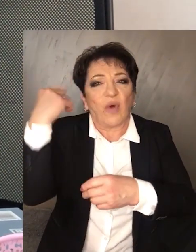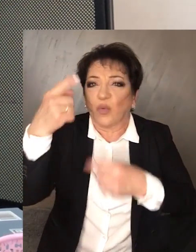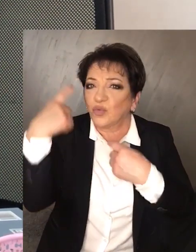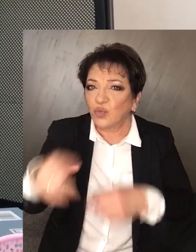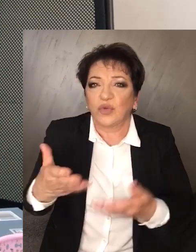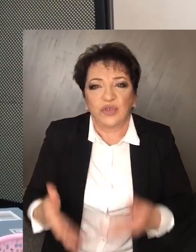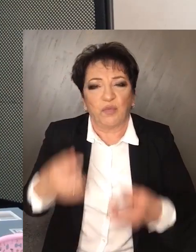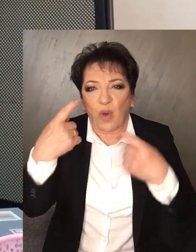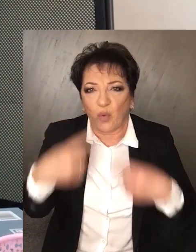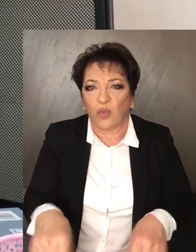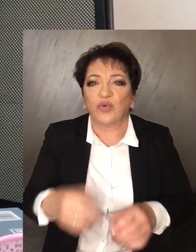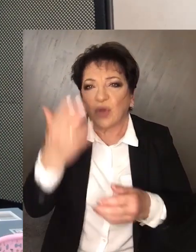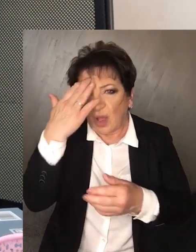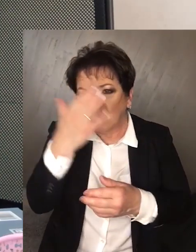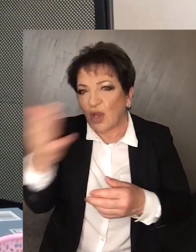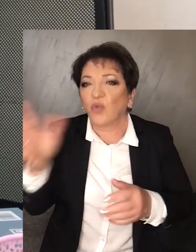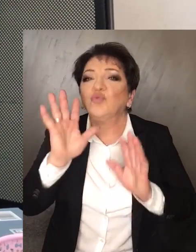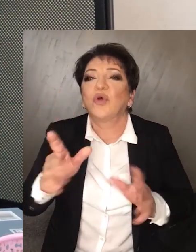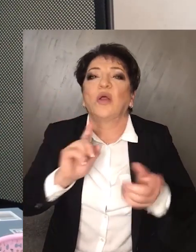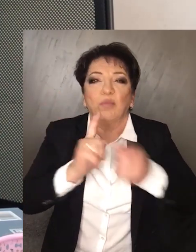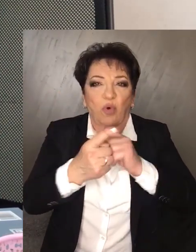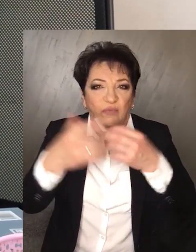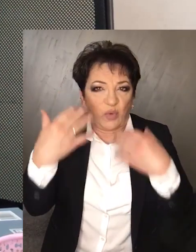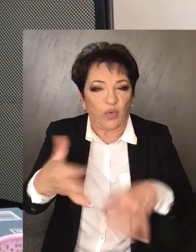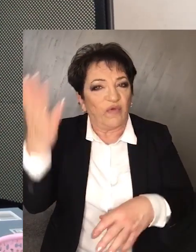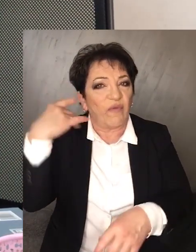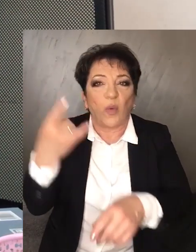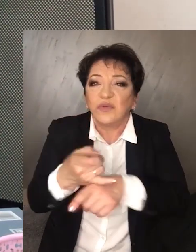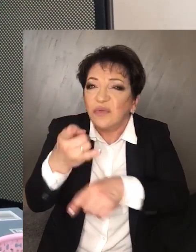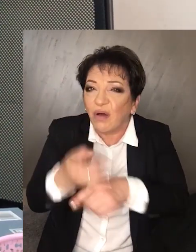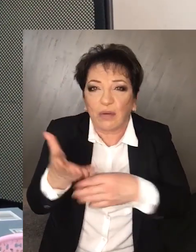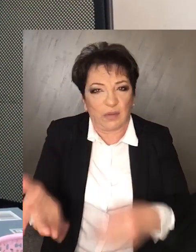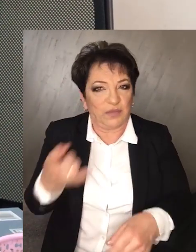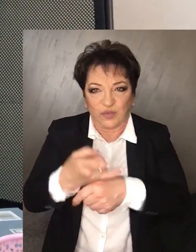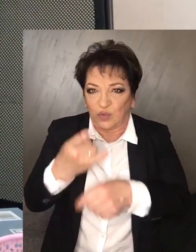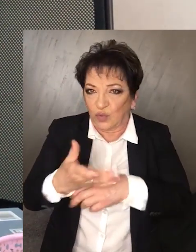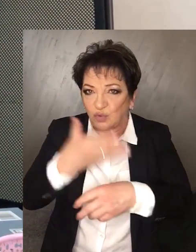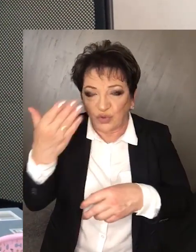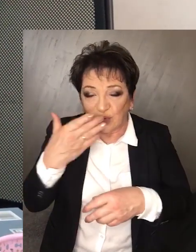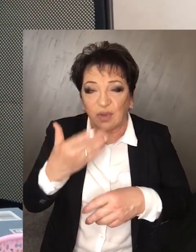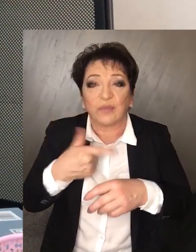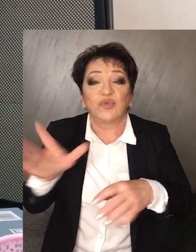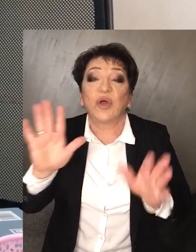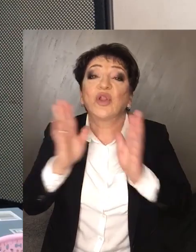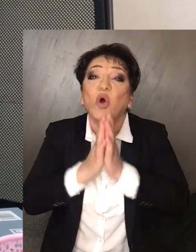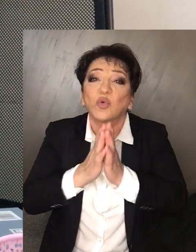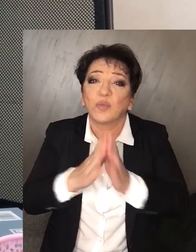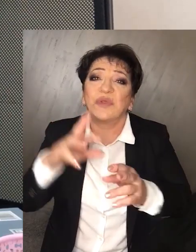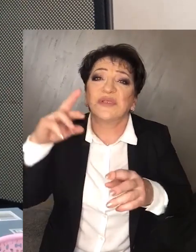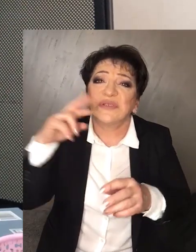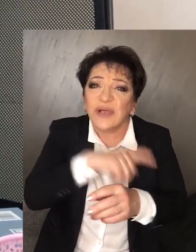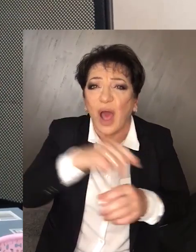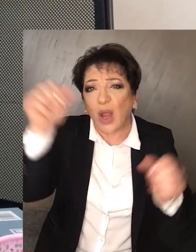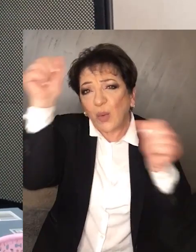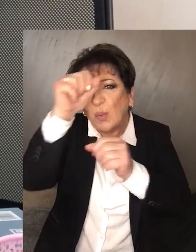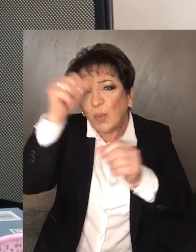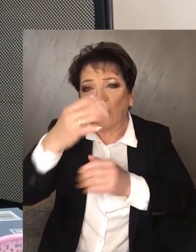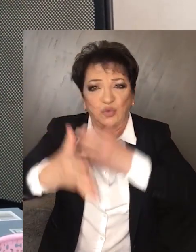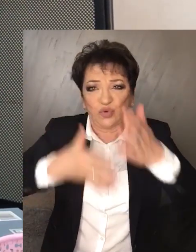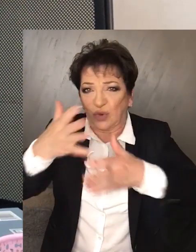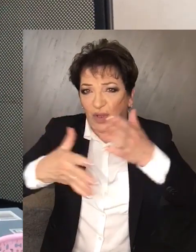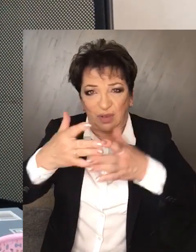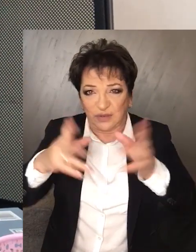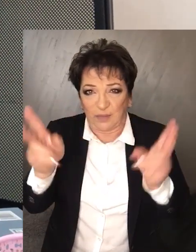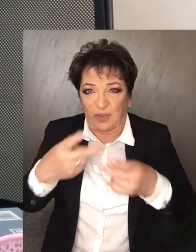եմ, ես խոնարհվում եմ այսօր հասարակության առաջ։ Իրոք խոնարհվում եմ, մեծ քայլերով իրենք առաջ են գնում, մեծ քայլերով, բայց խնդրում